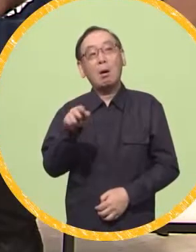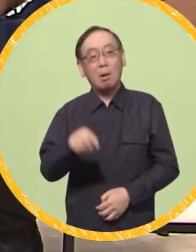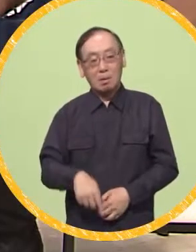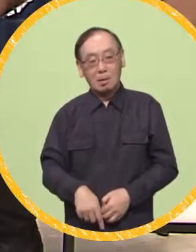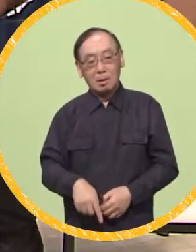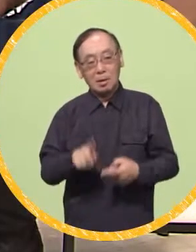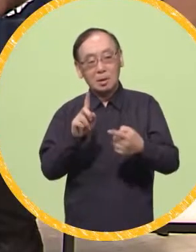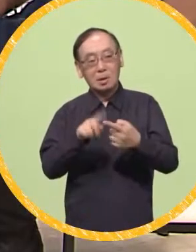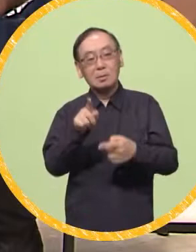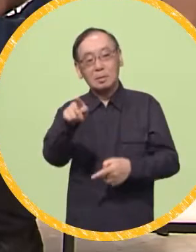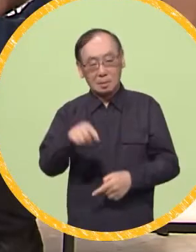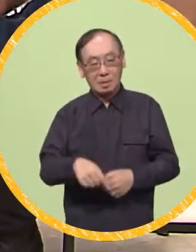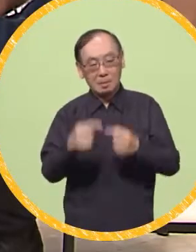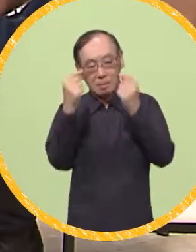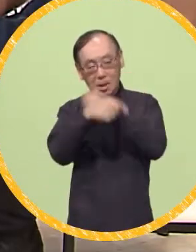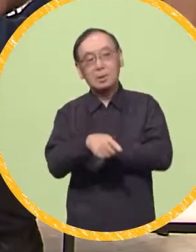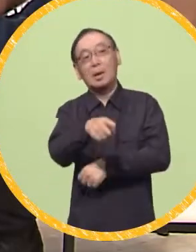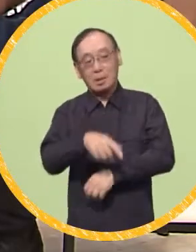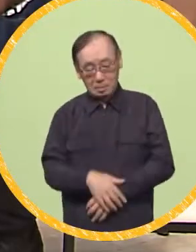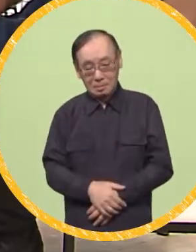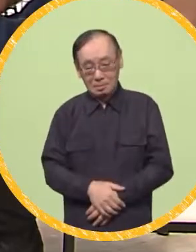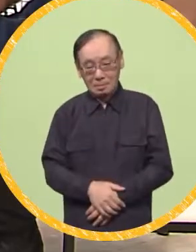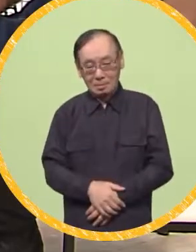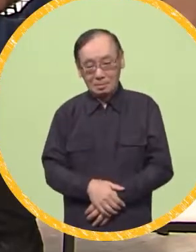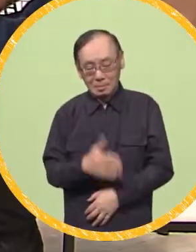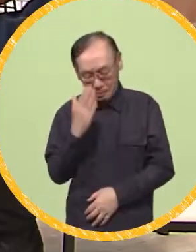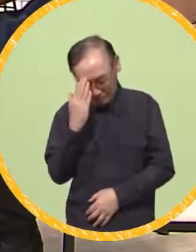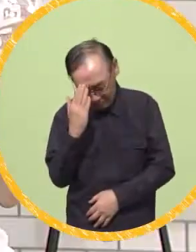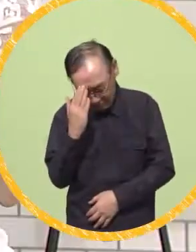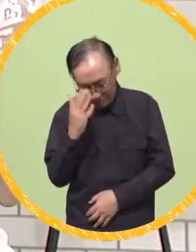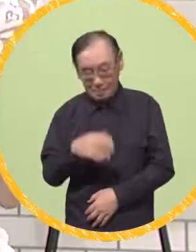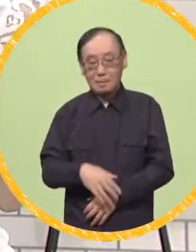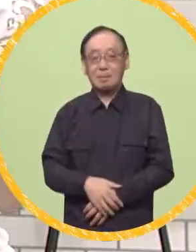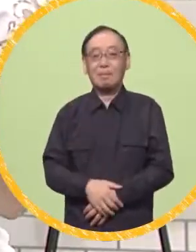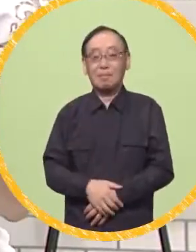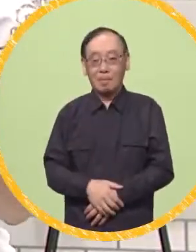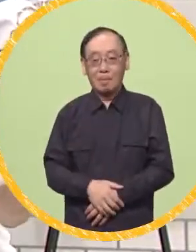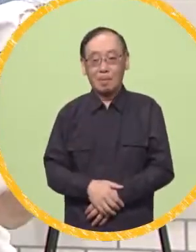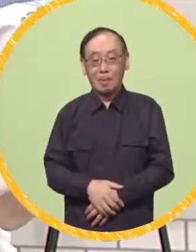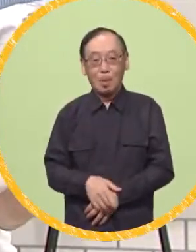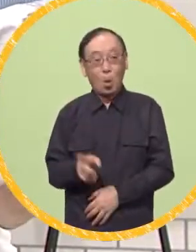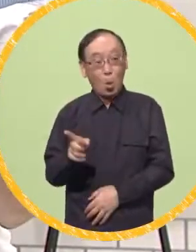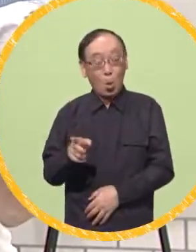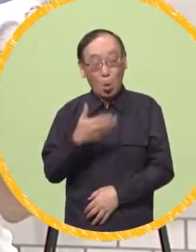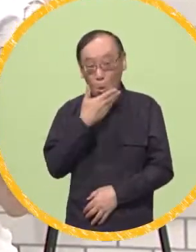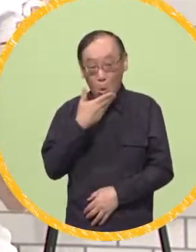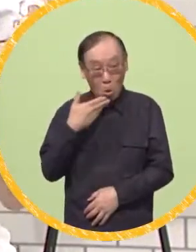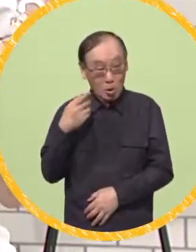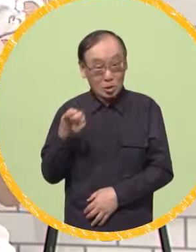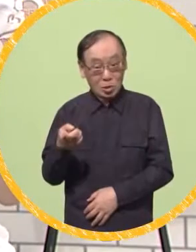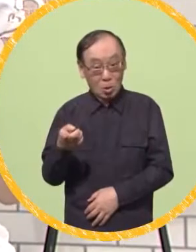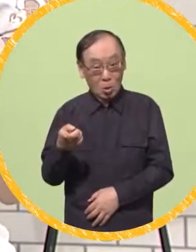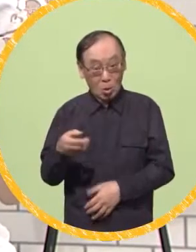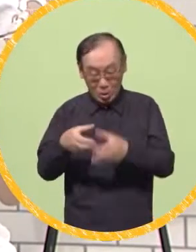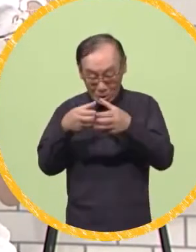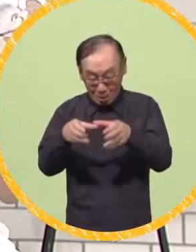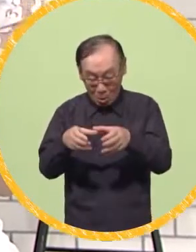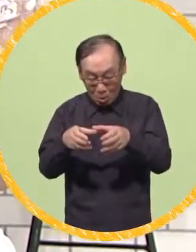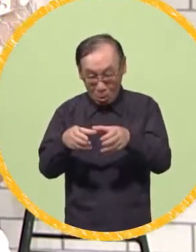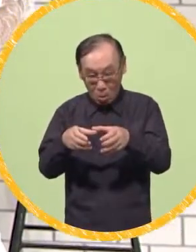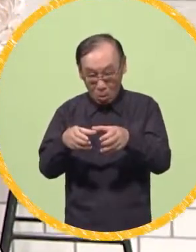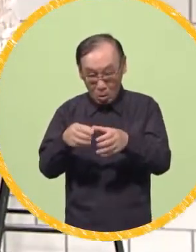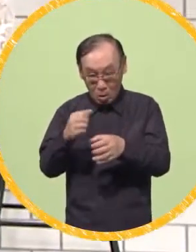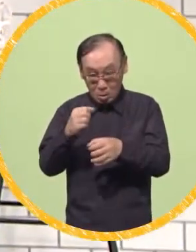間違い間違い関係になっちゃってるんですねーあっはず俺美味しいはぁこれアップ崩して